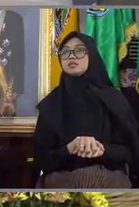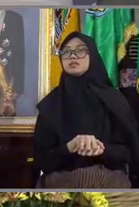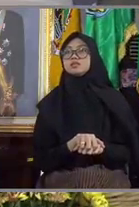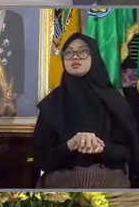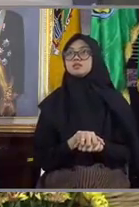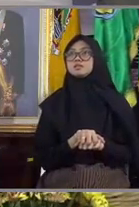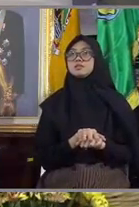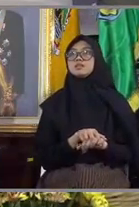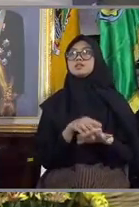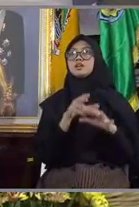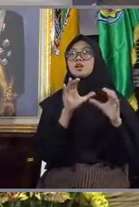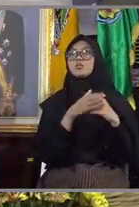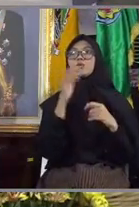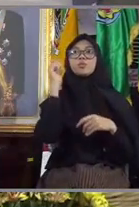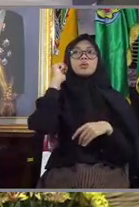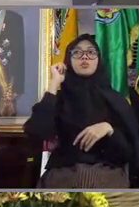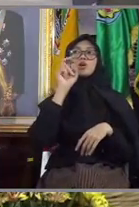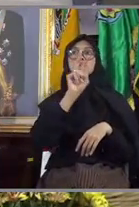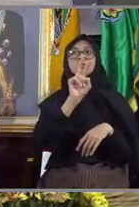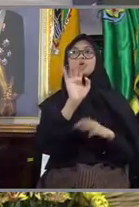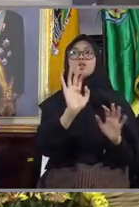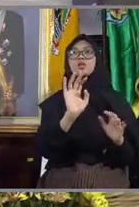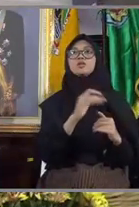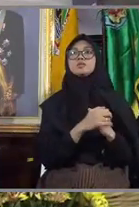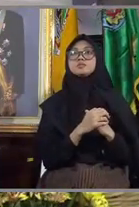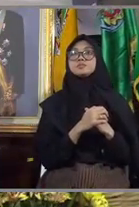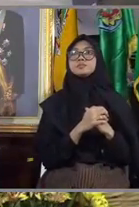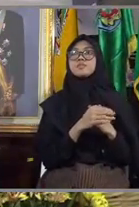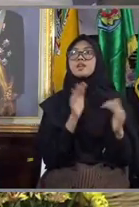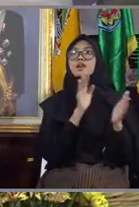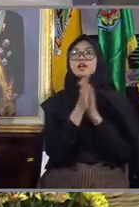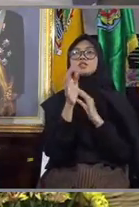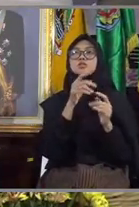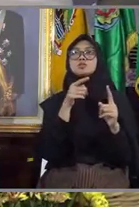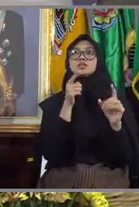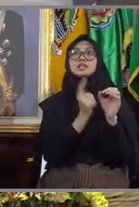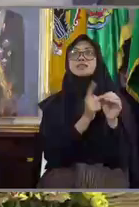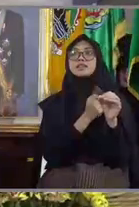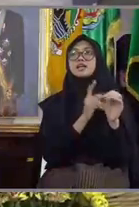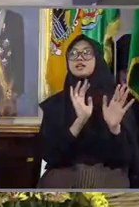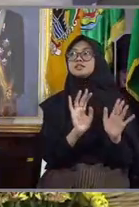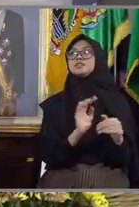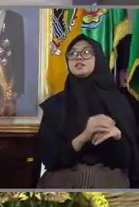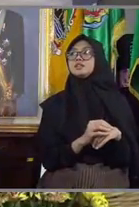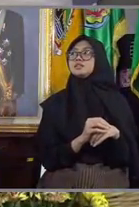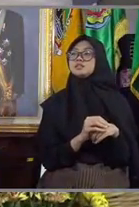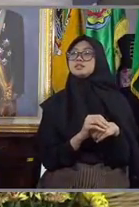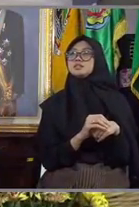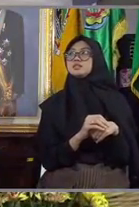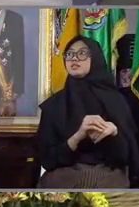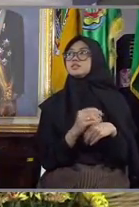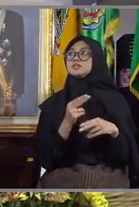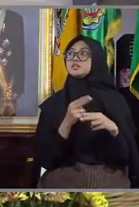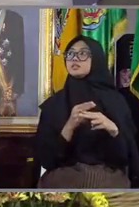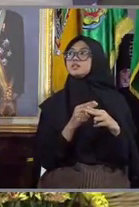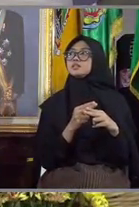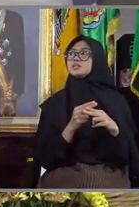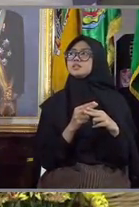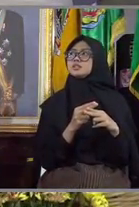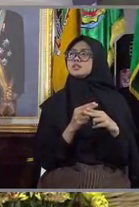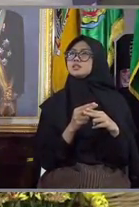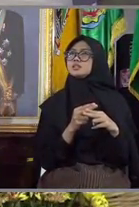Dua aja yang lain biar nanti ada waktunya ya. Ya. Langsung to the point ya. Ya, terima kasih Pak. Ya. Mohon izin, nama saya